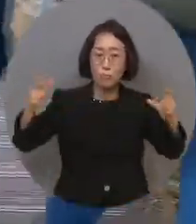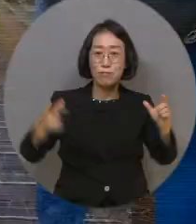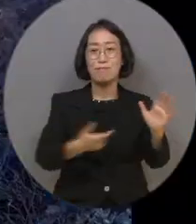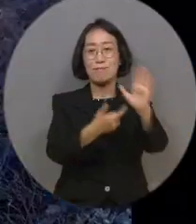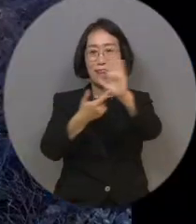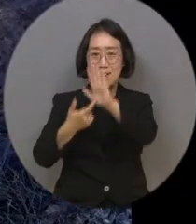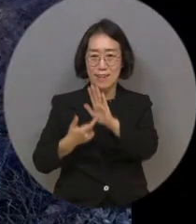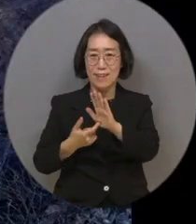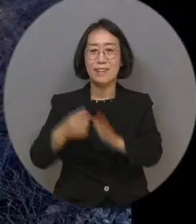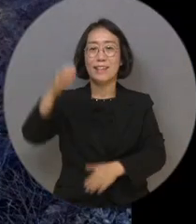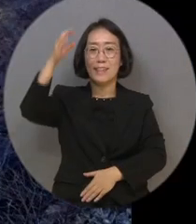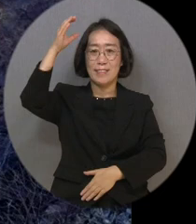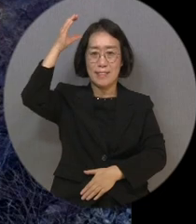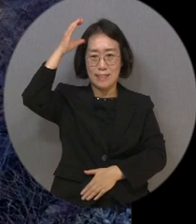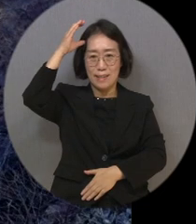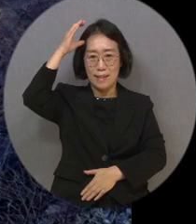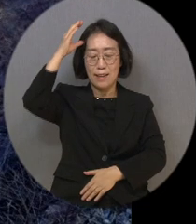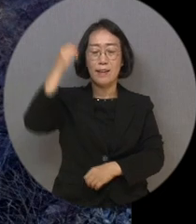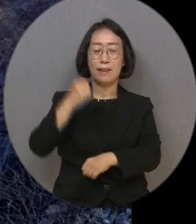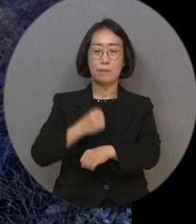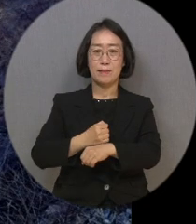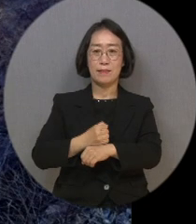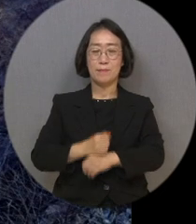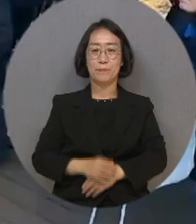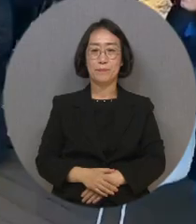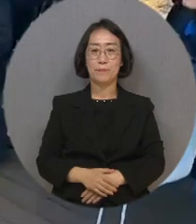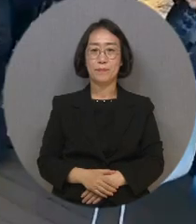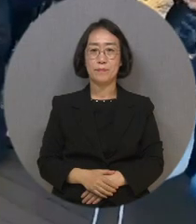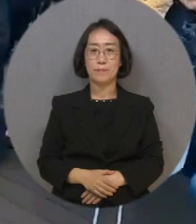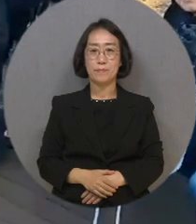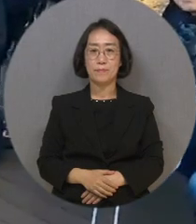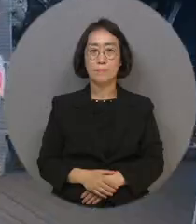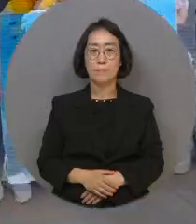기대해봅니다. 복지TV 경기방송 정우선입니다.